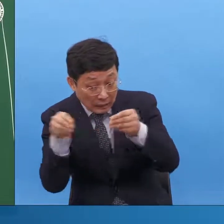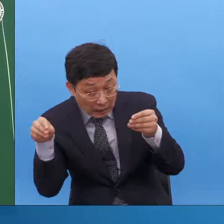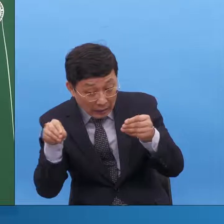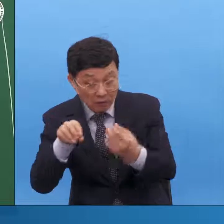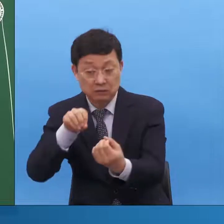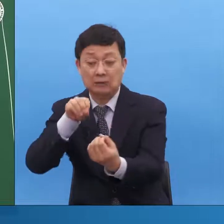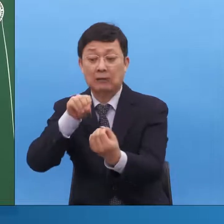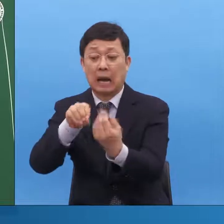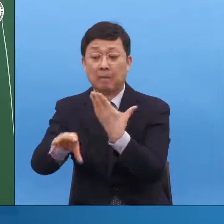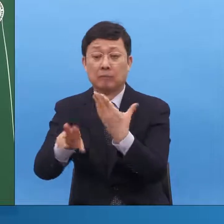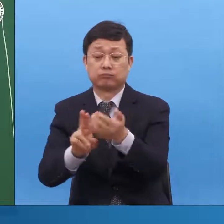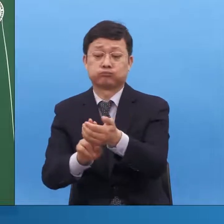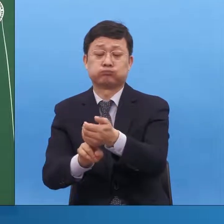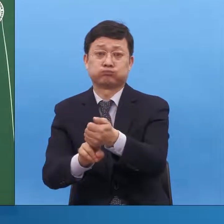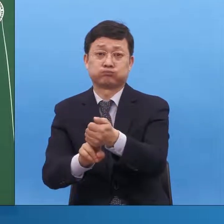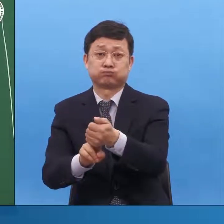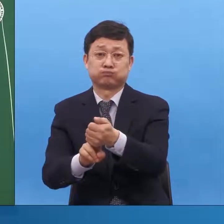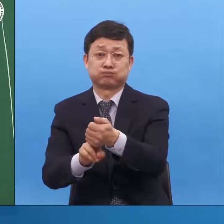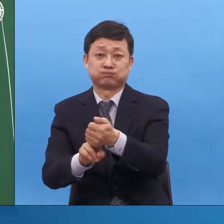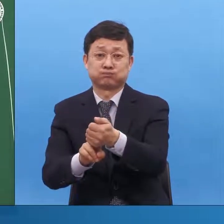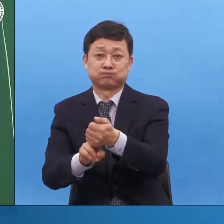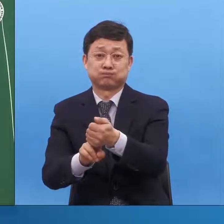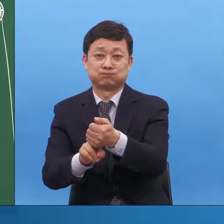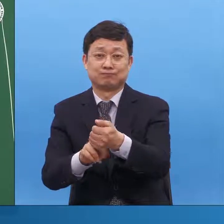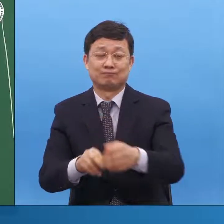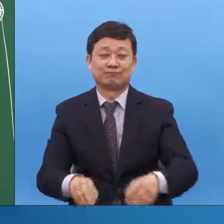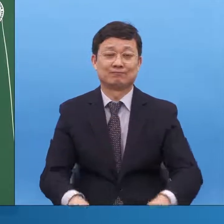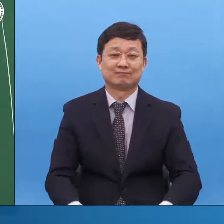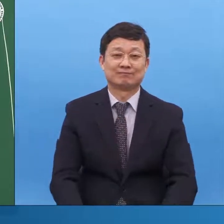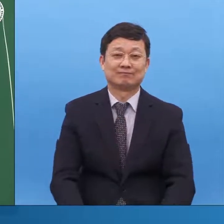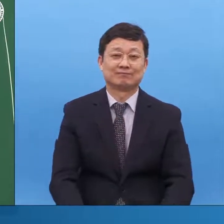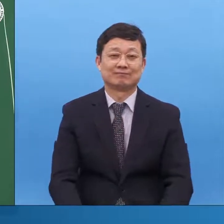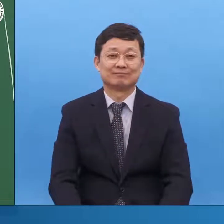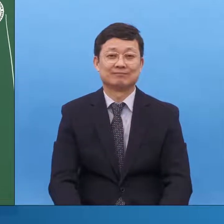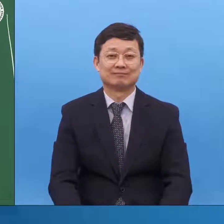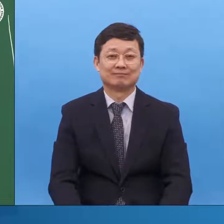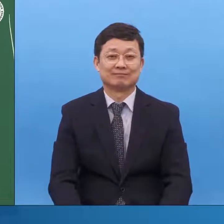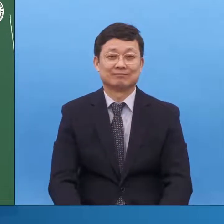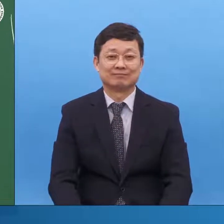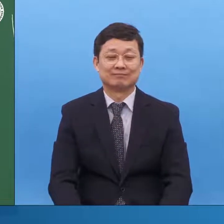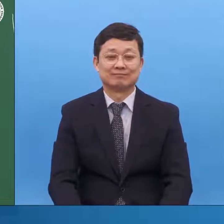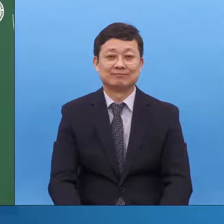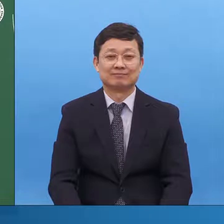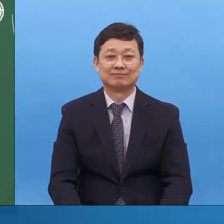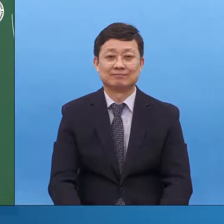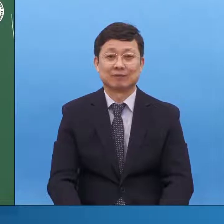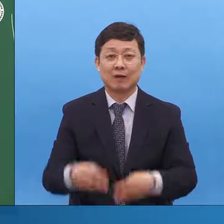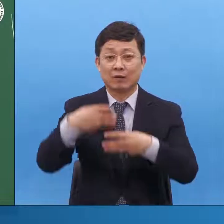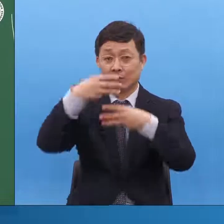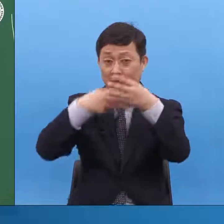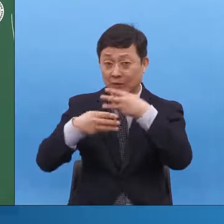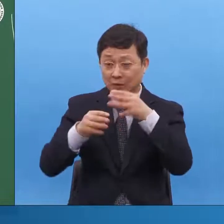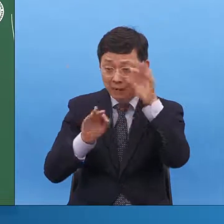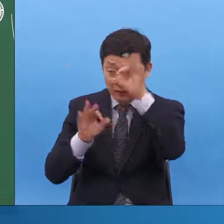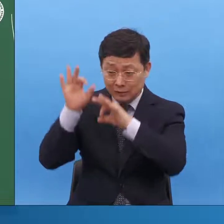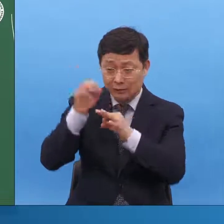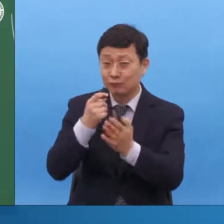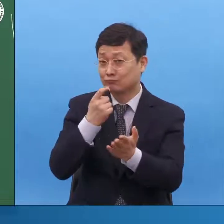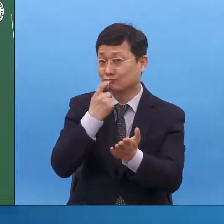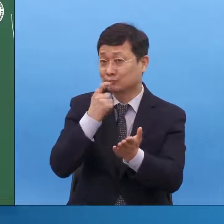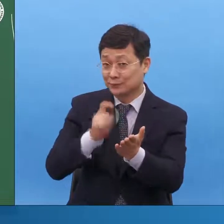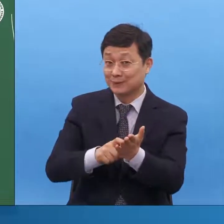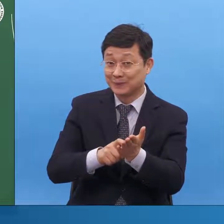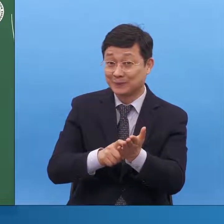이 속에 답이 들어있습니다. That the answer lies there. 그럼 우리 렘너들이 찾아내기 쉽겠죠. Then it's very easy for